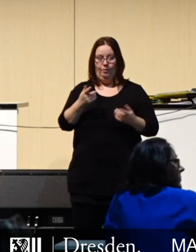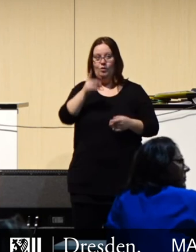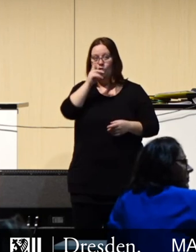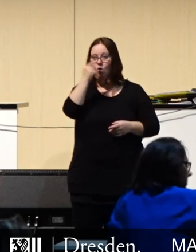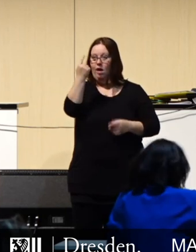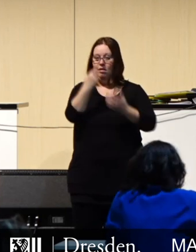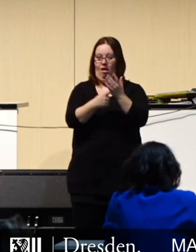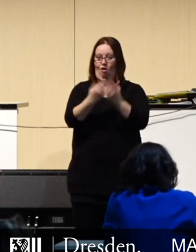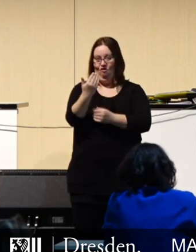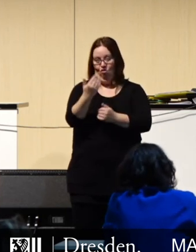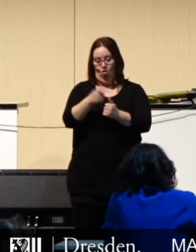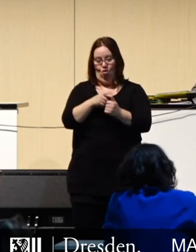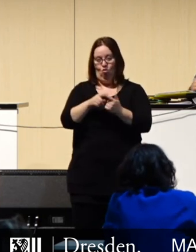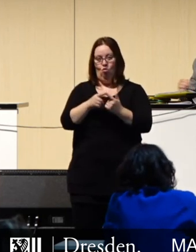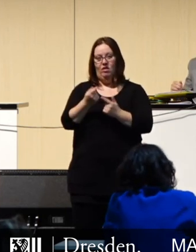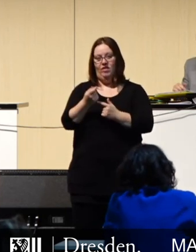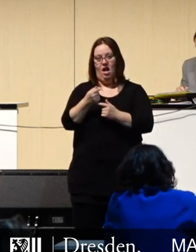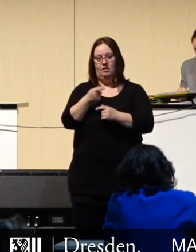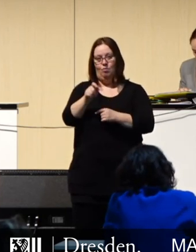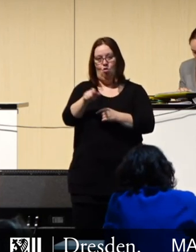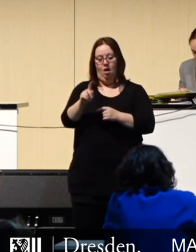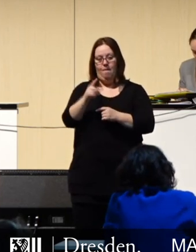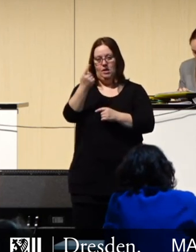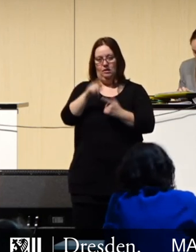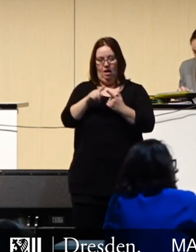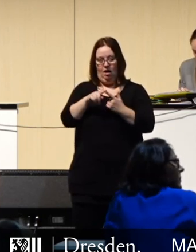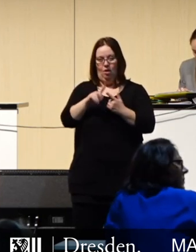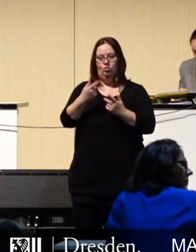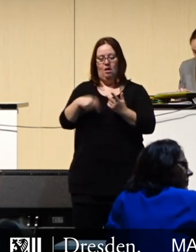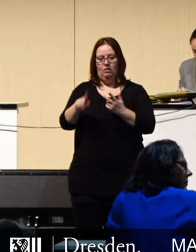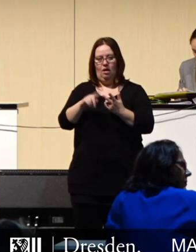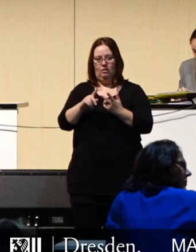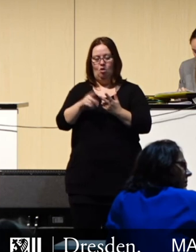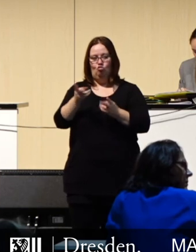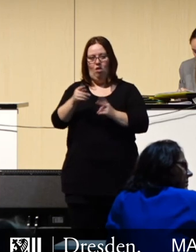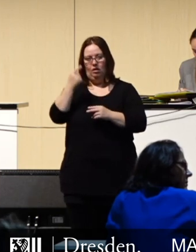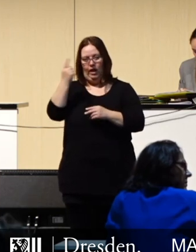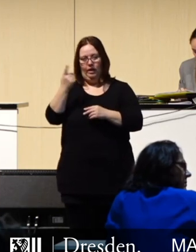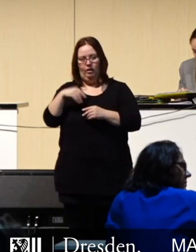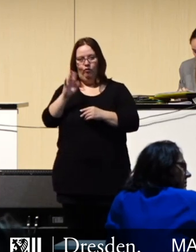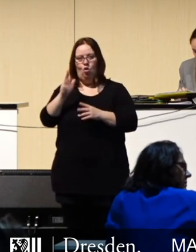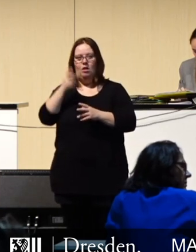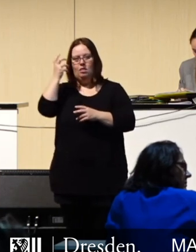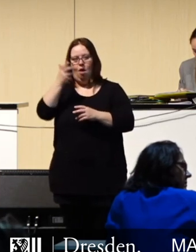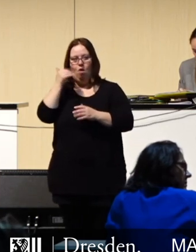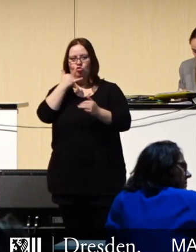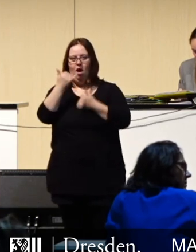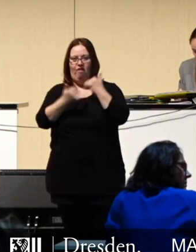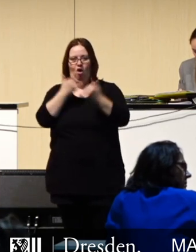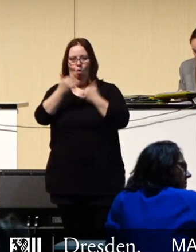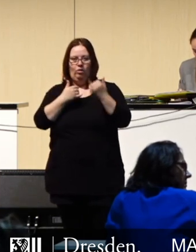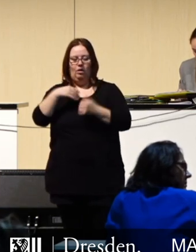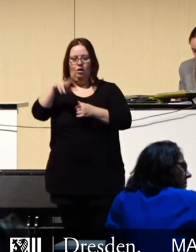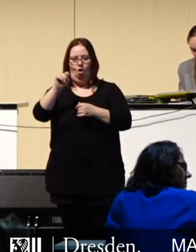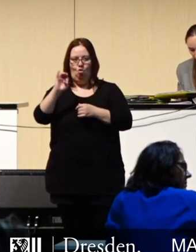nach Aufforderung und dann durch den Finanzbürgermeister erfolgte und in einem anderen Stadträte von ihren traumatischen Erfahrungen im Kongo